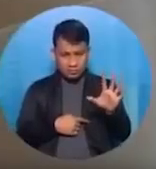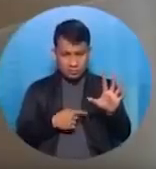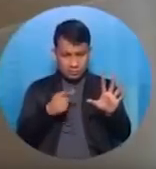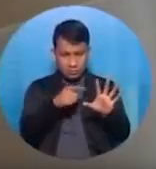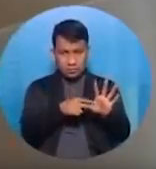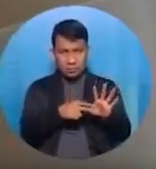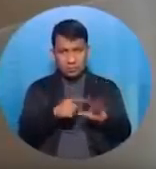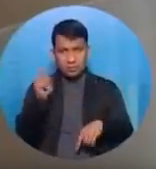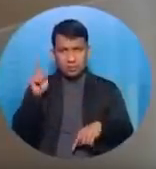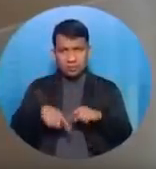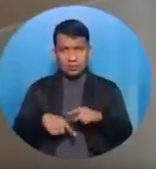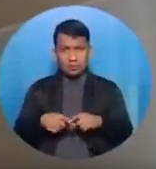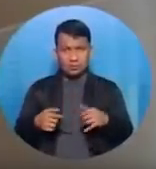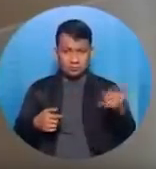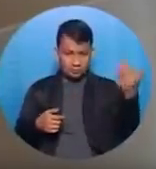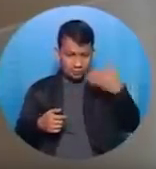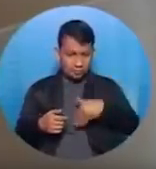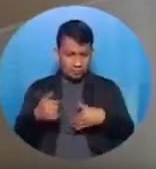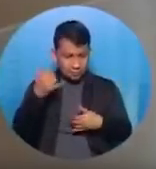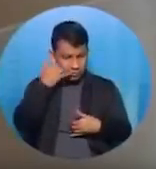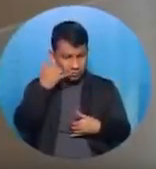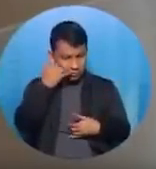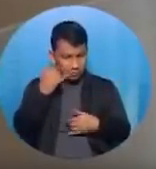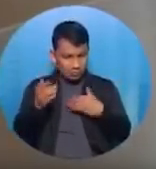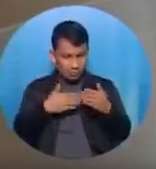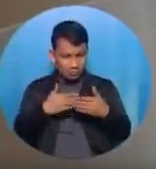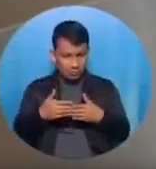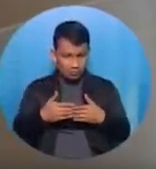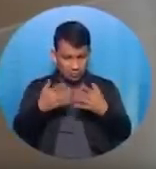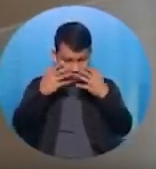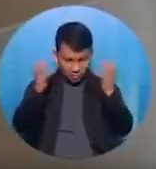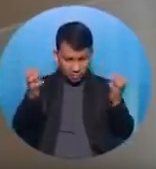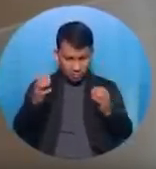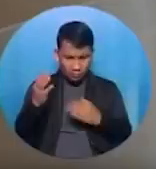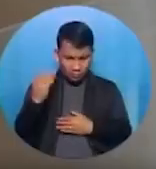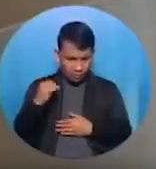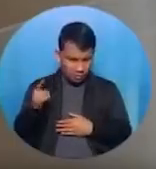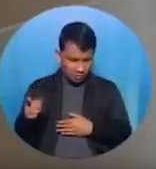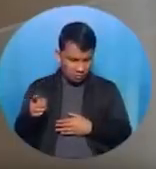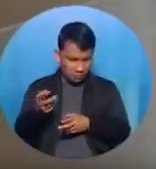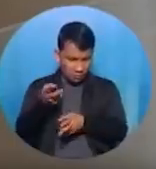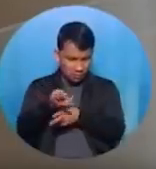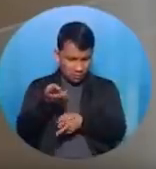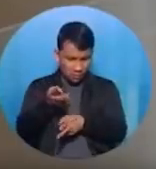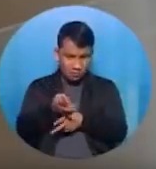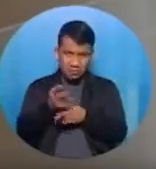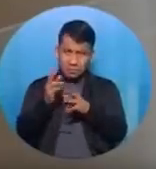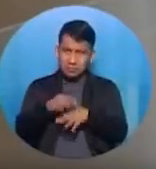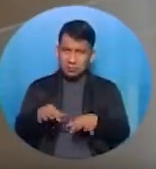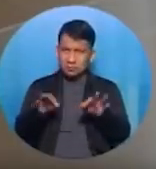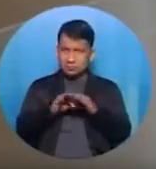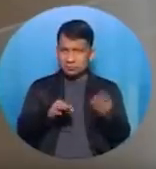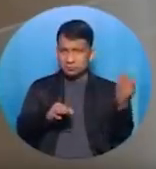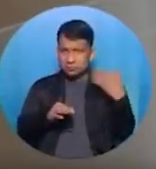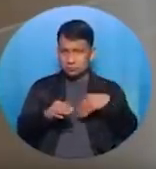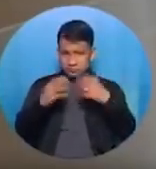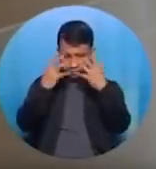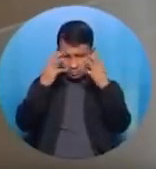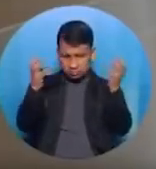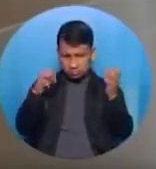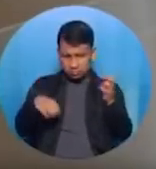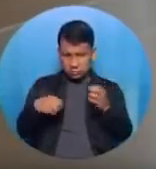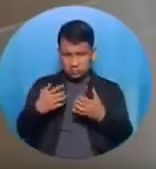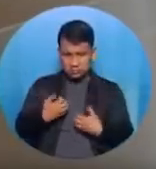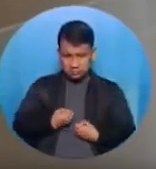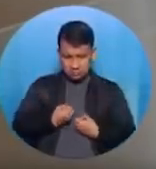security guard, hindi naman ito tatawag sa amin ng ganun-ganun na lamang at nanggagalaiti kung ninalagaan nyo sila. The fact na tumawag sa amin ito at nanggagalaiti at